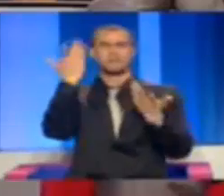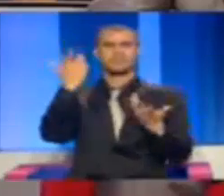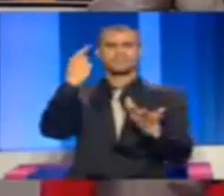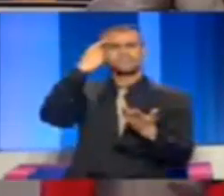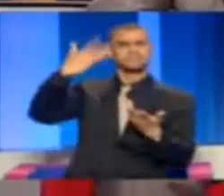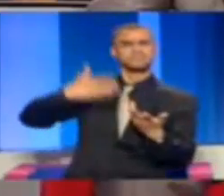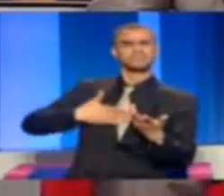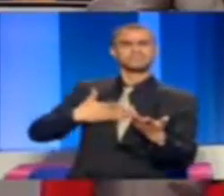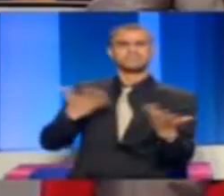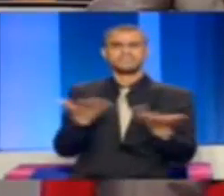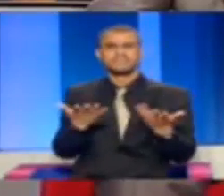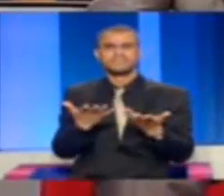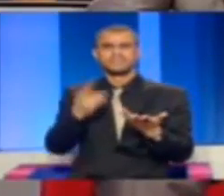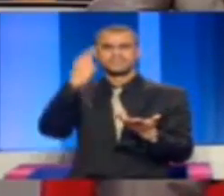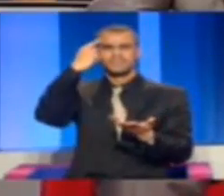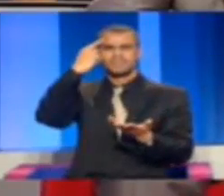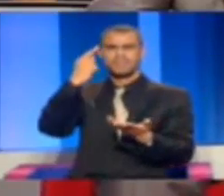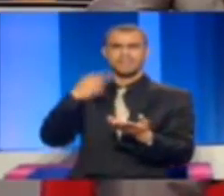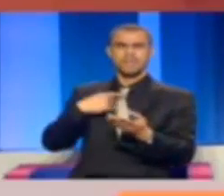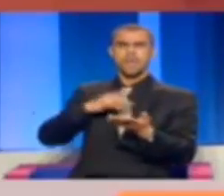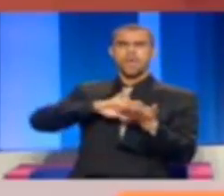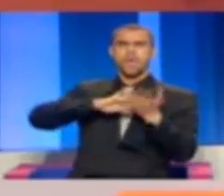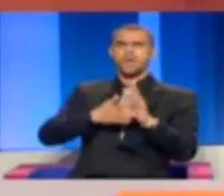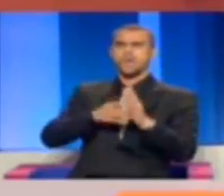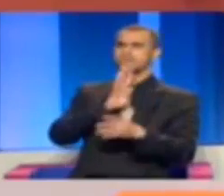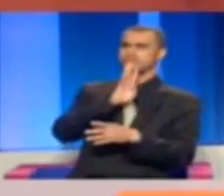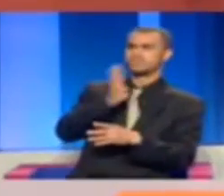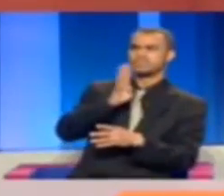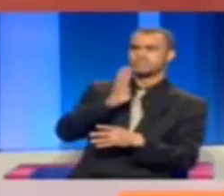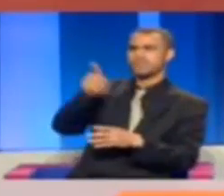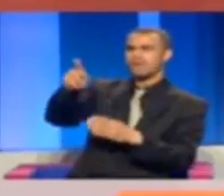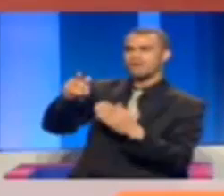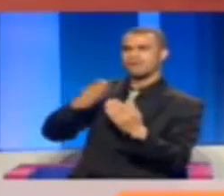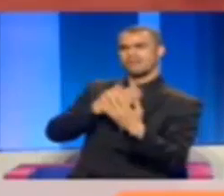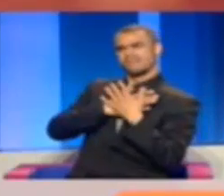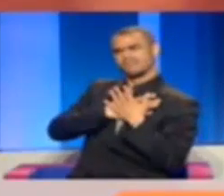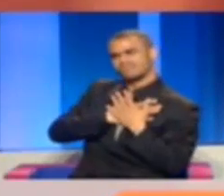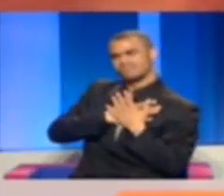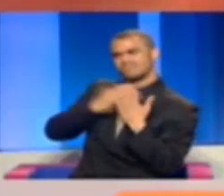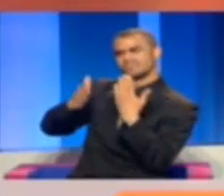وان الشهادات جاءت فيها تلك النبره ديال التعاطف ديال الشفقه.